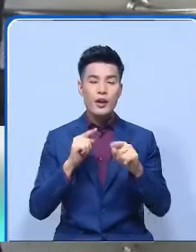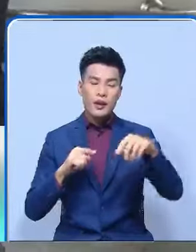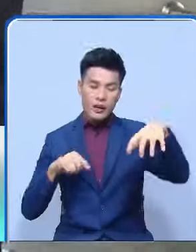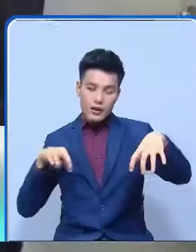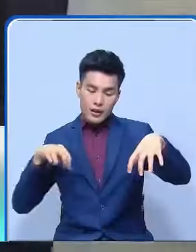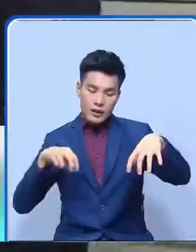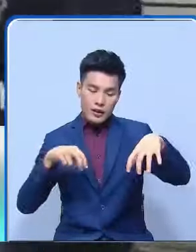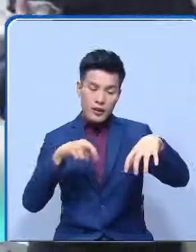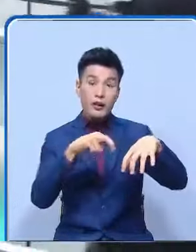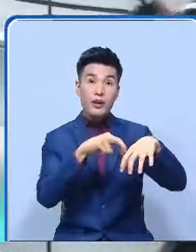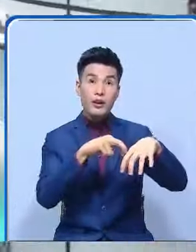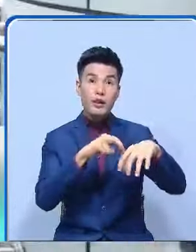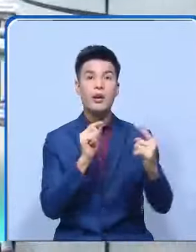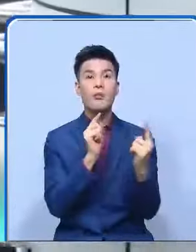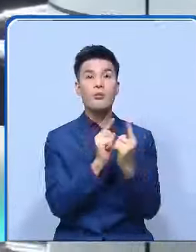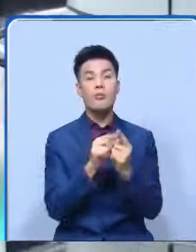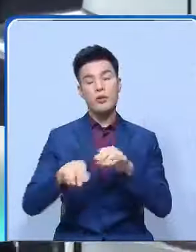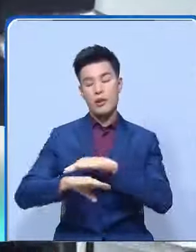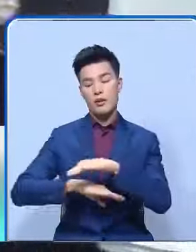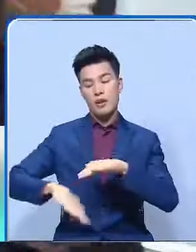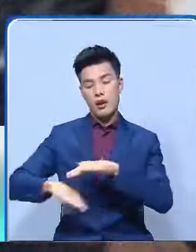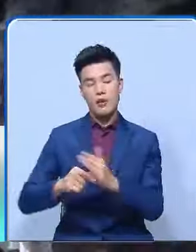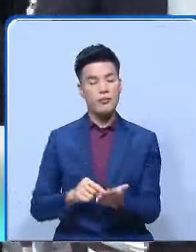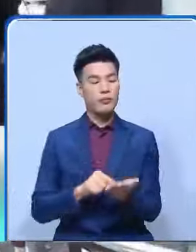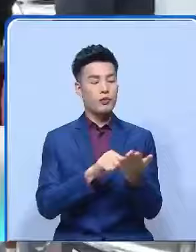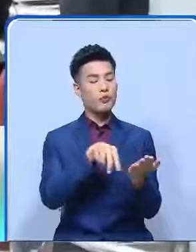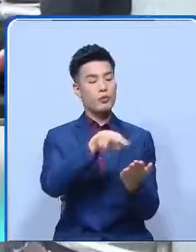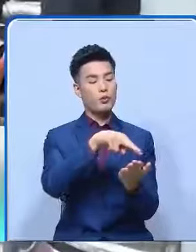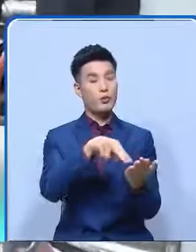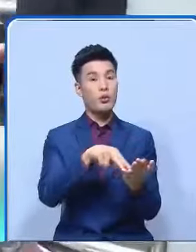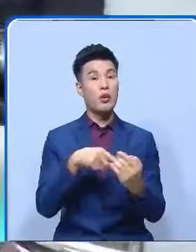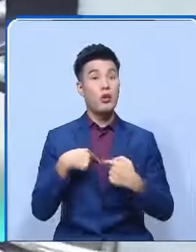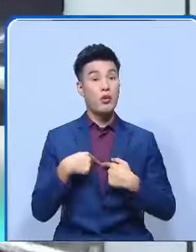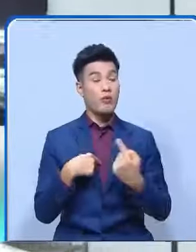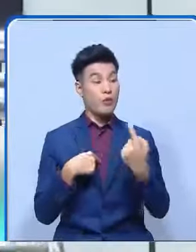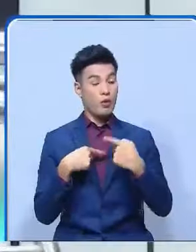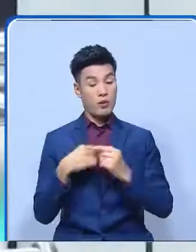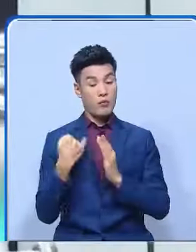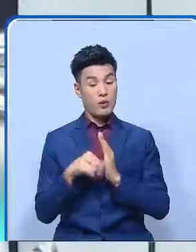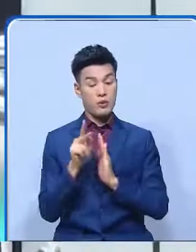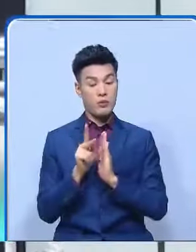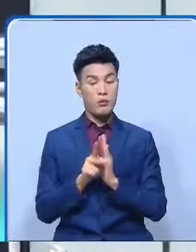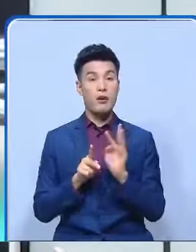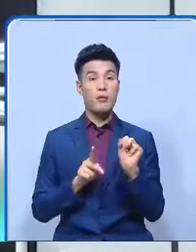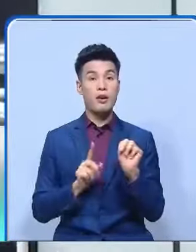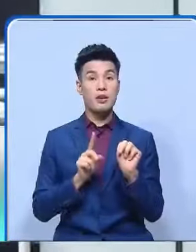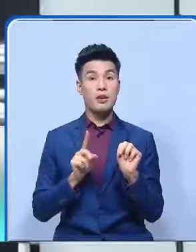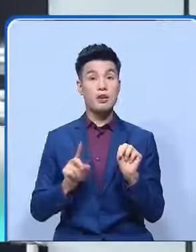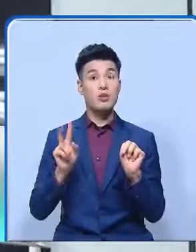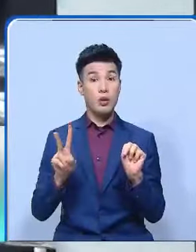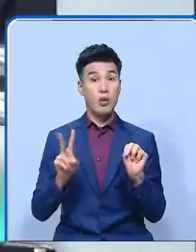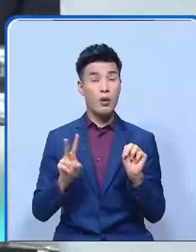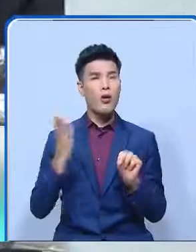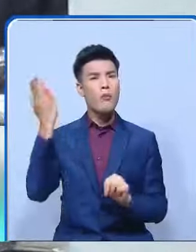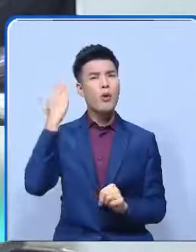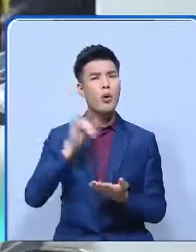าไปนะตรวจพยานหลักฐานคดีที่ตัวเองเนี่ยตกเป็นจำเลยความผิดตามประมวลกฎหมายอาญามาตรา112ที่ไปให้สัมภ